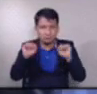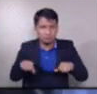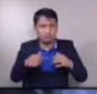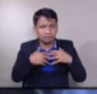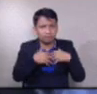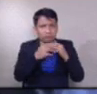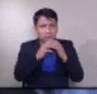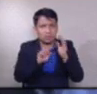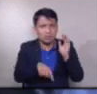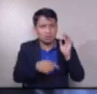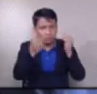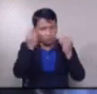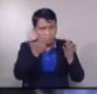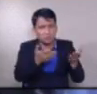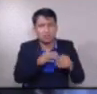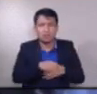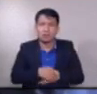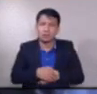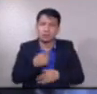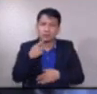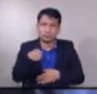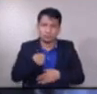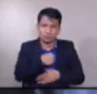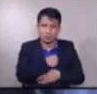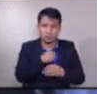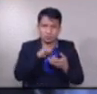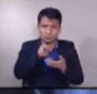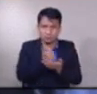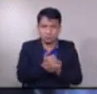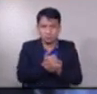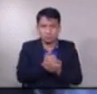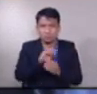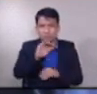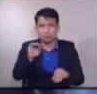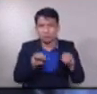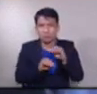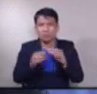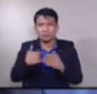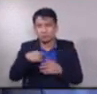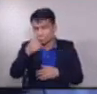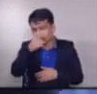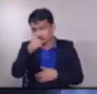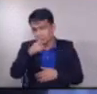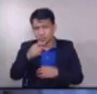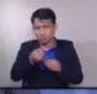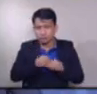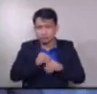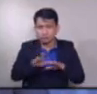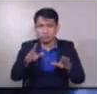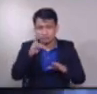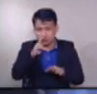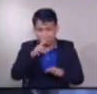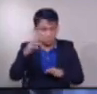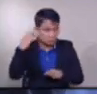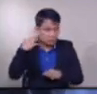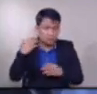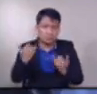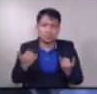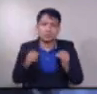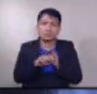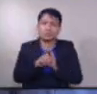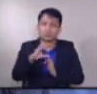muna sa Senado. And from there, it will going to replicate from Luzon, Visayas, and Mindanao. Say for example, dito sa Benguet